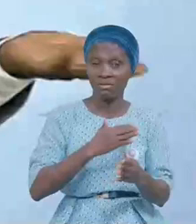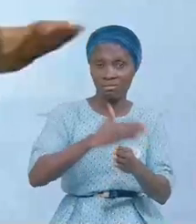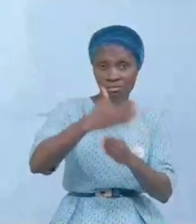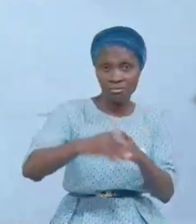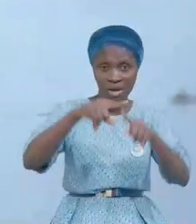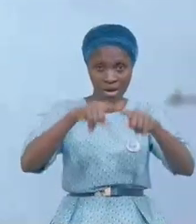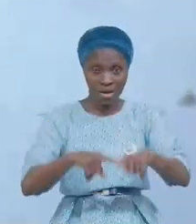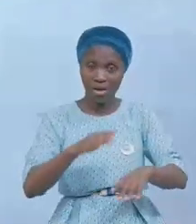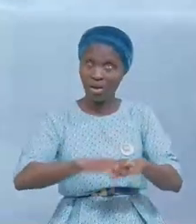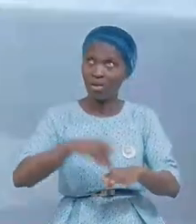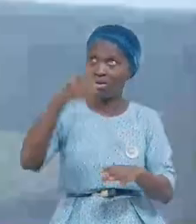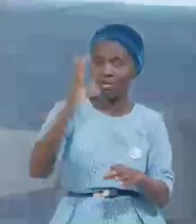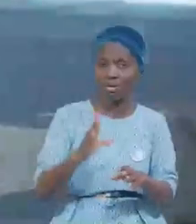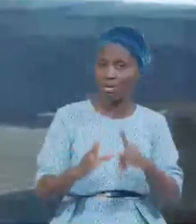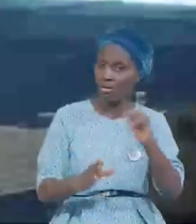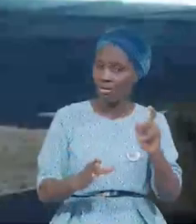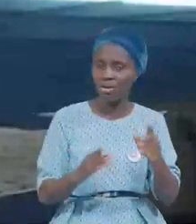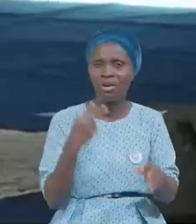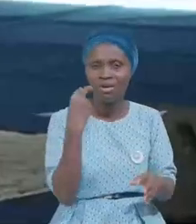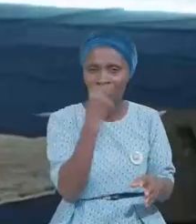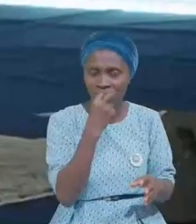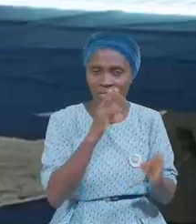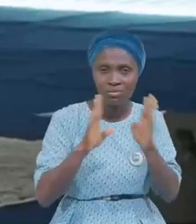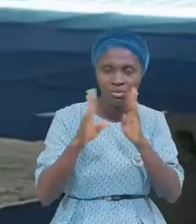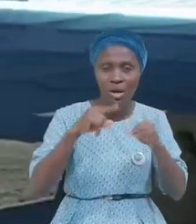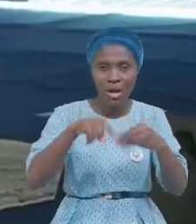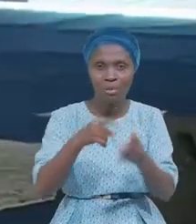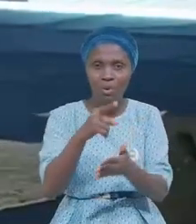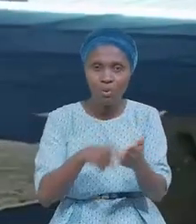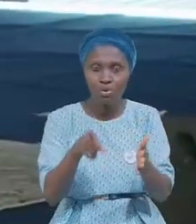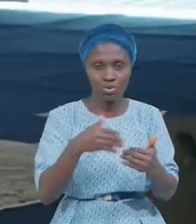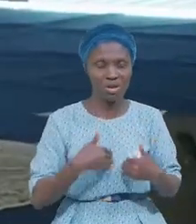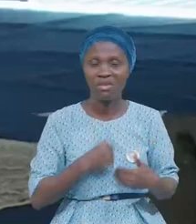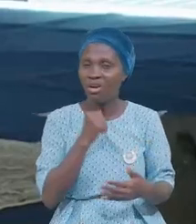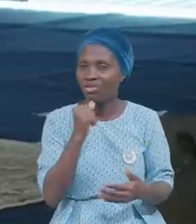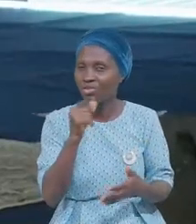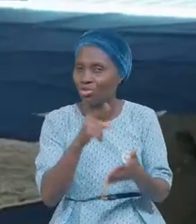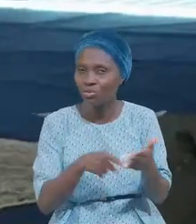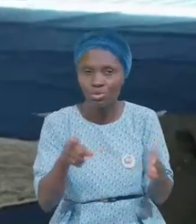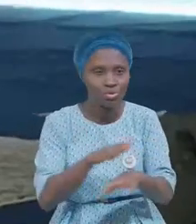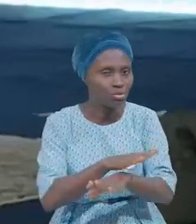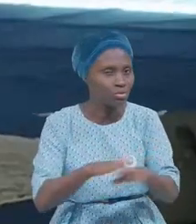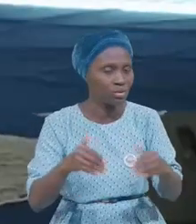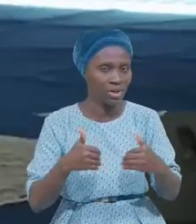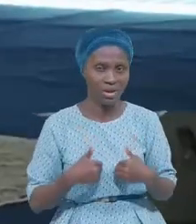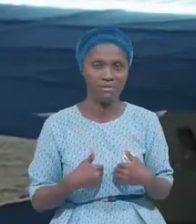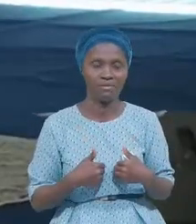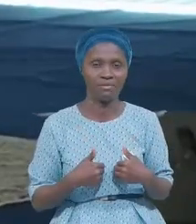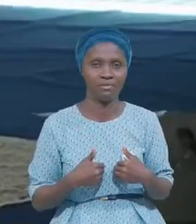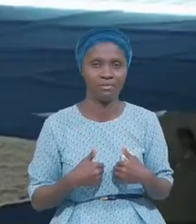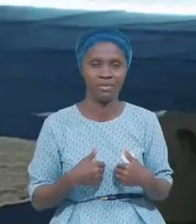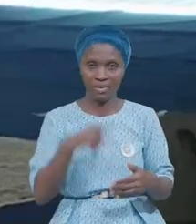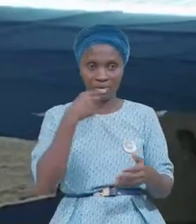totale en Dieu? Parle de ce que tu as. Pas de ce que tu n'as pas. Alors il nous dit